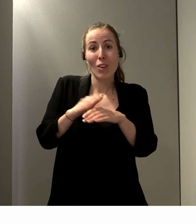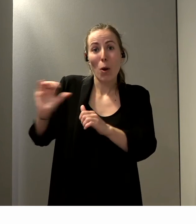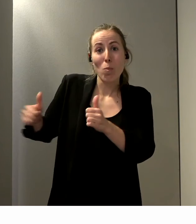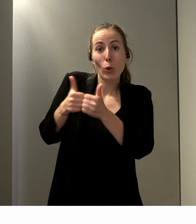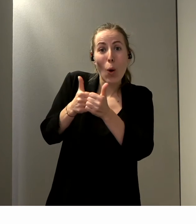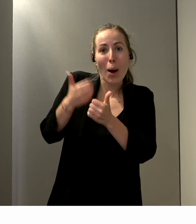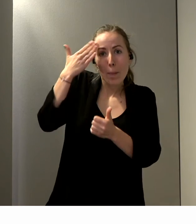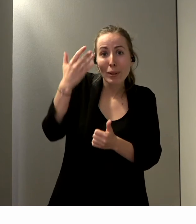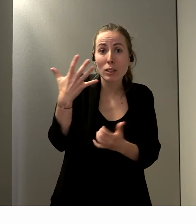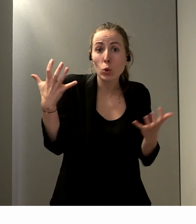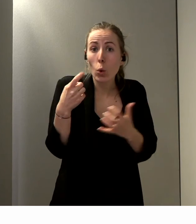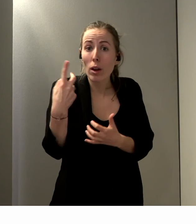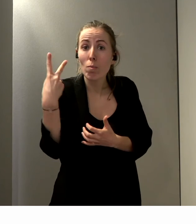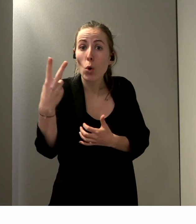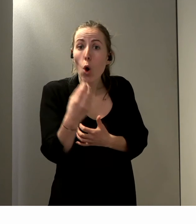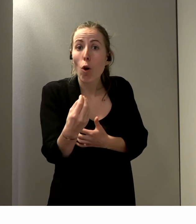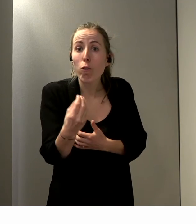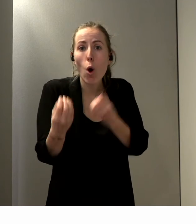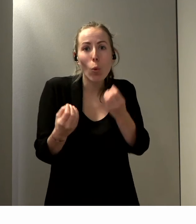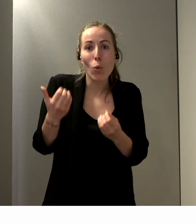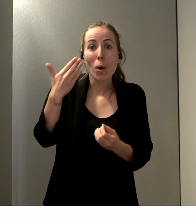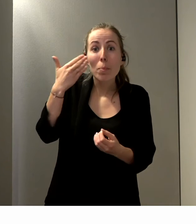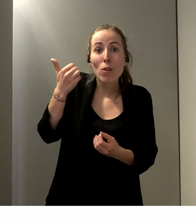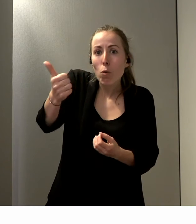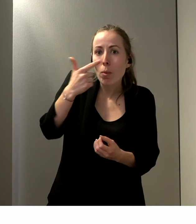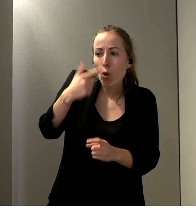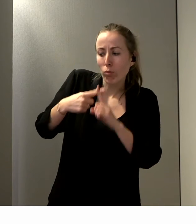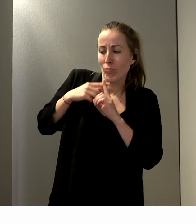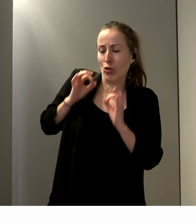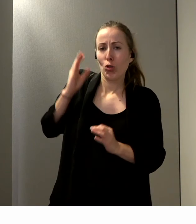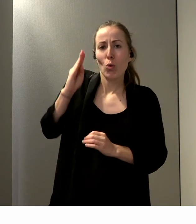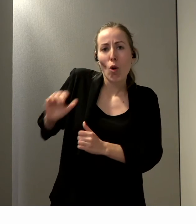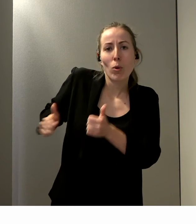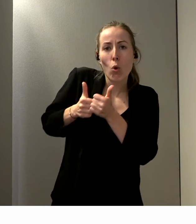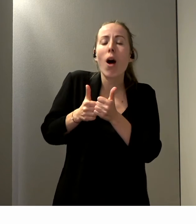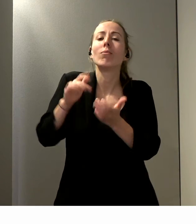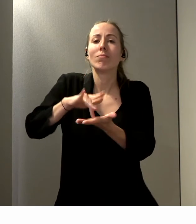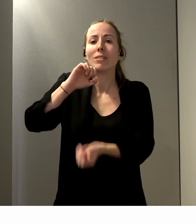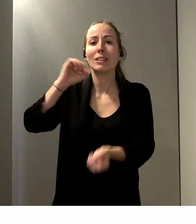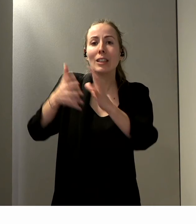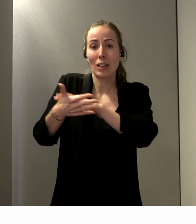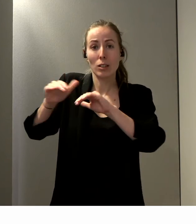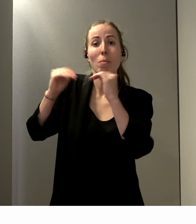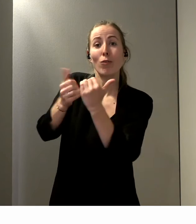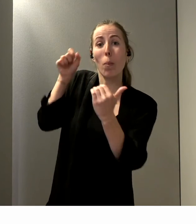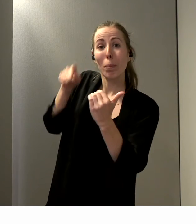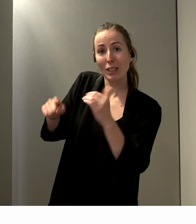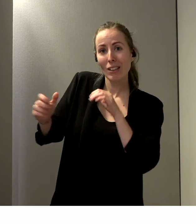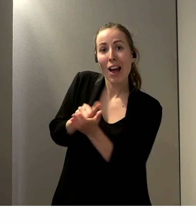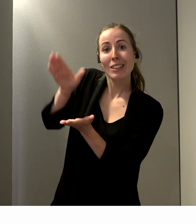si vous voulez que votre enfant, ou si vous êtes, si vous vous sentez concerné, inscrivez-vous sur la plateforme et vous allez être